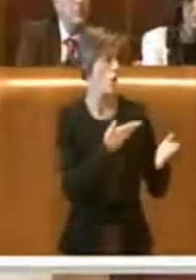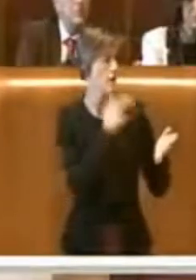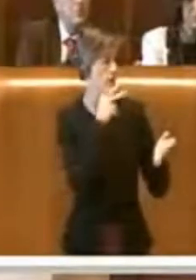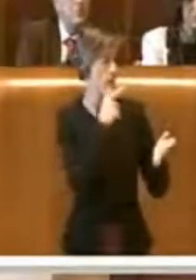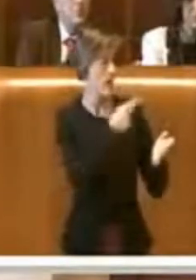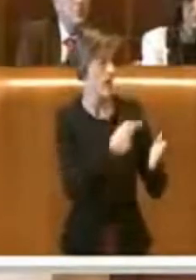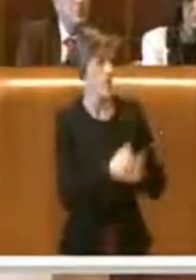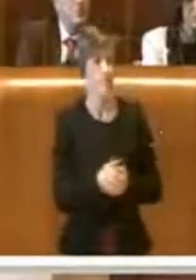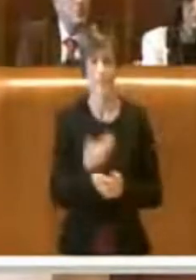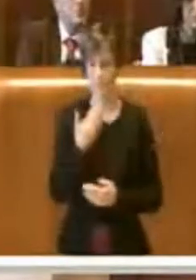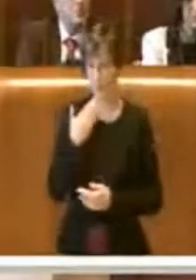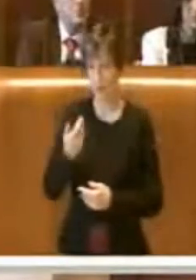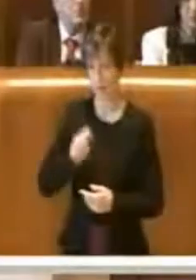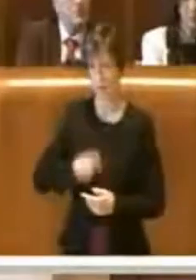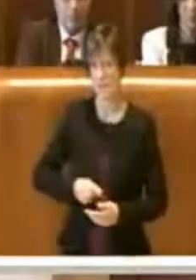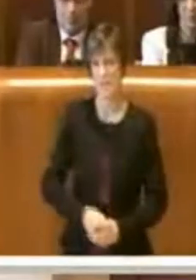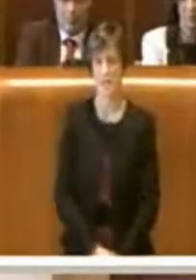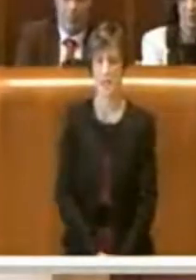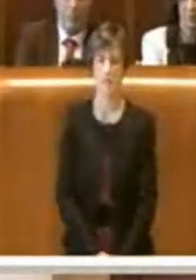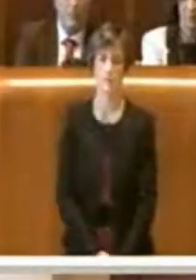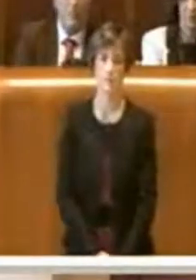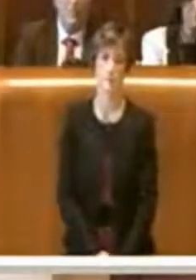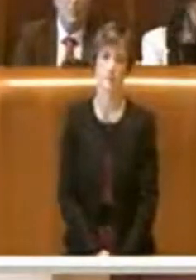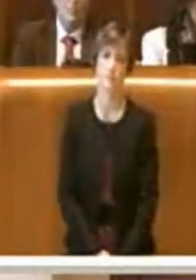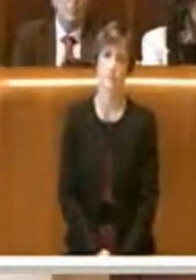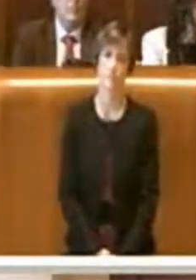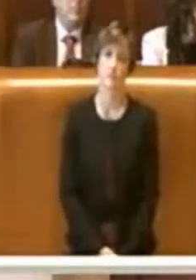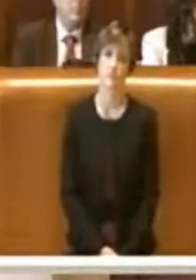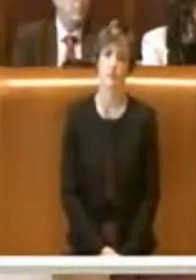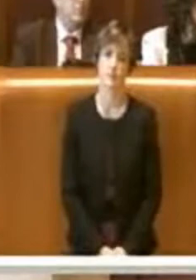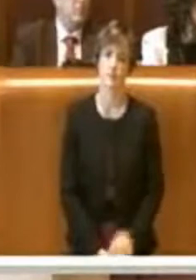Grazie Presidente. Allora,